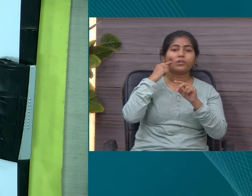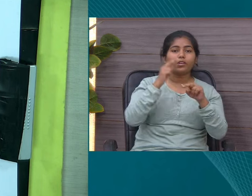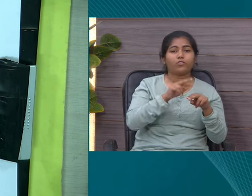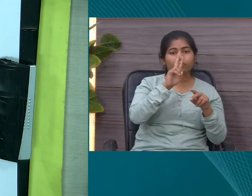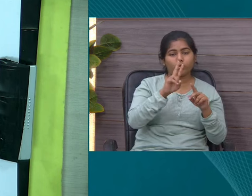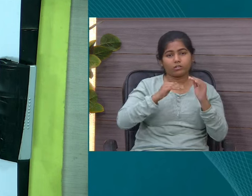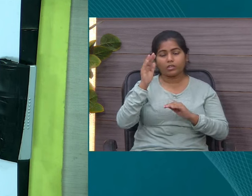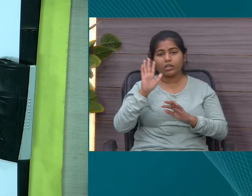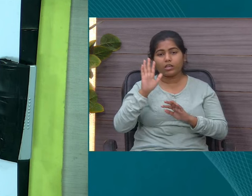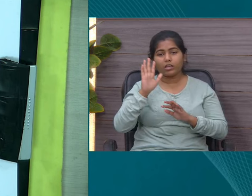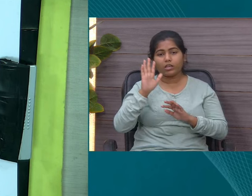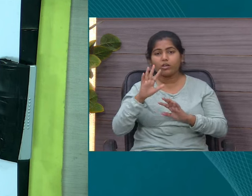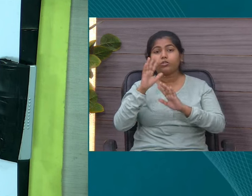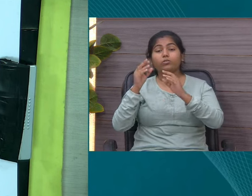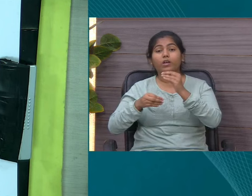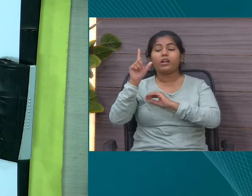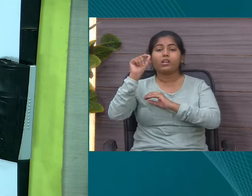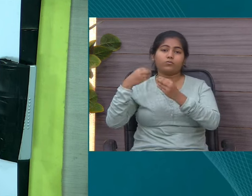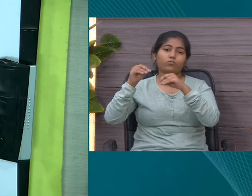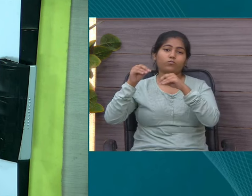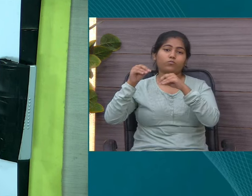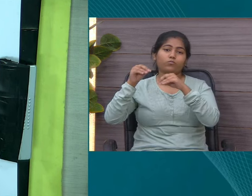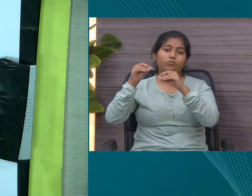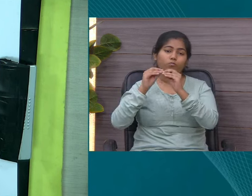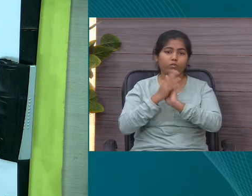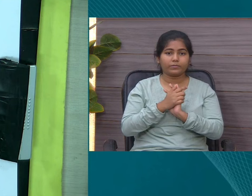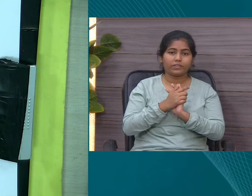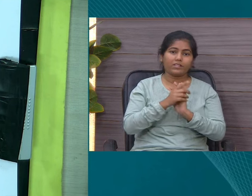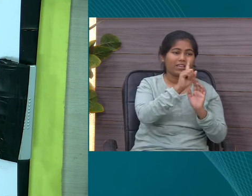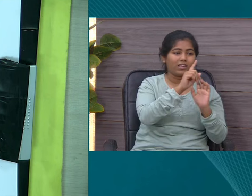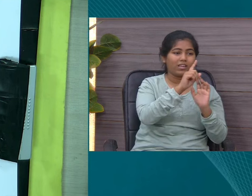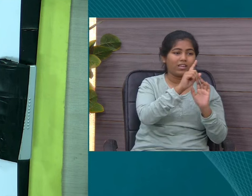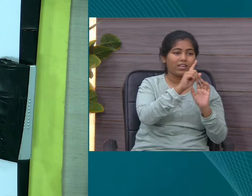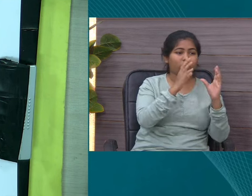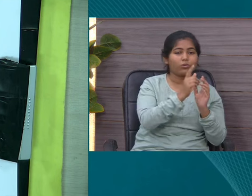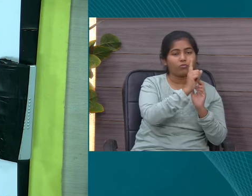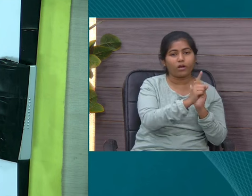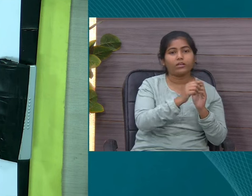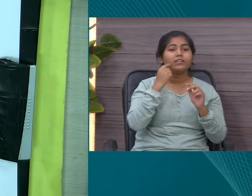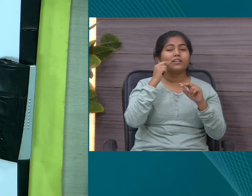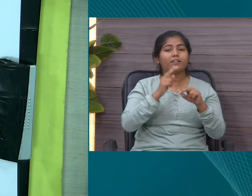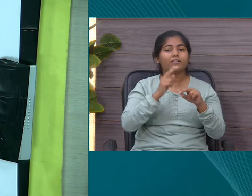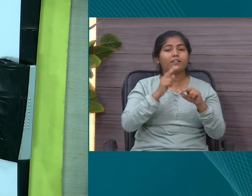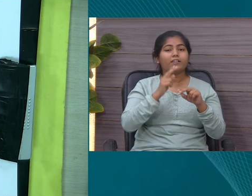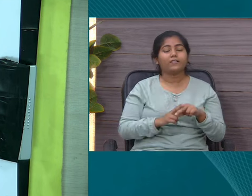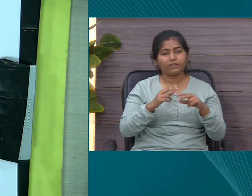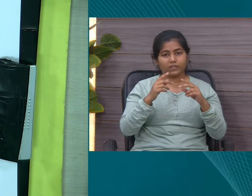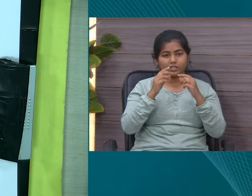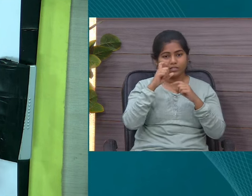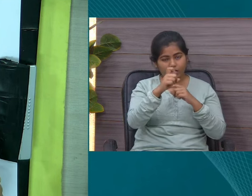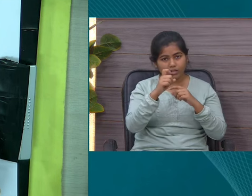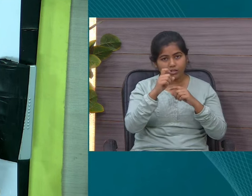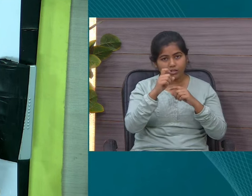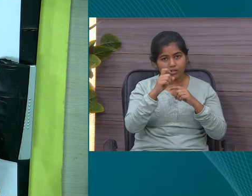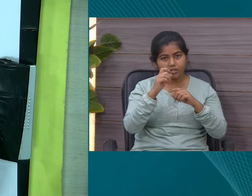है तो उसमें 10 ऐड कर देंगे. अगर हम यहाँ देखें, एक है तो ग्रुप नंबर 1 हो गया. यहाँ 7 है, 7 में 10 ऐड किया तो हमारा